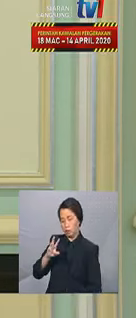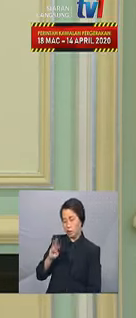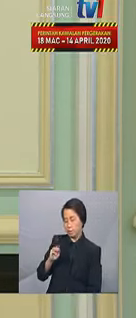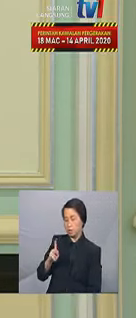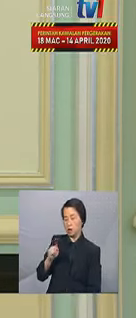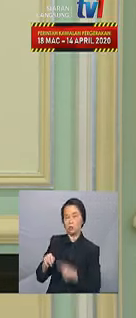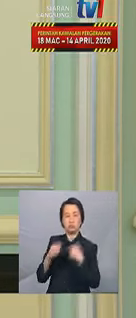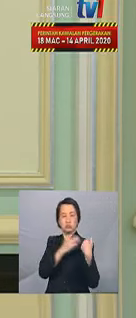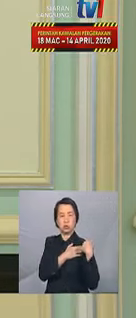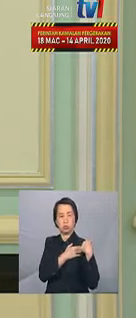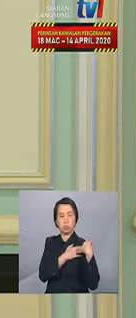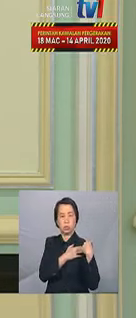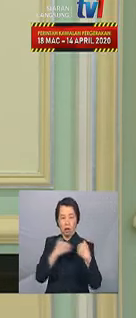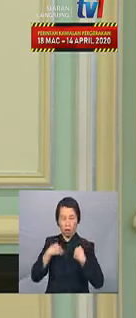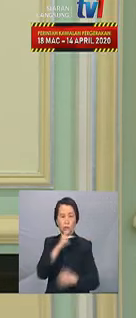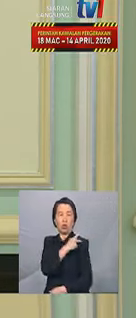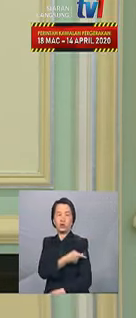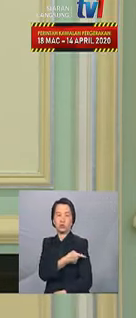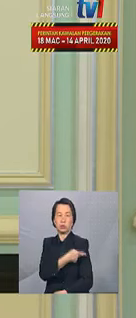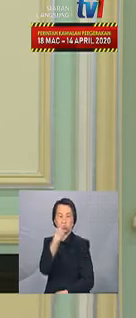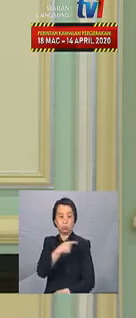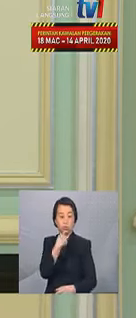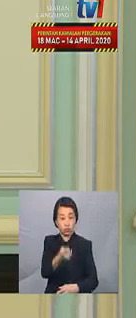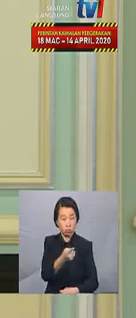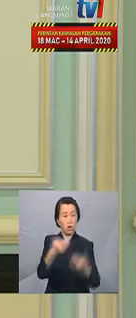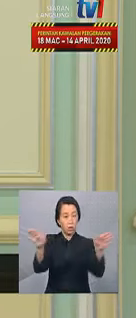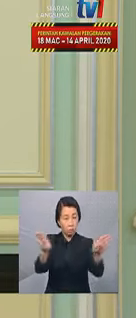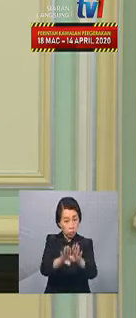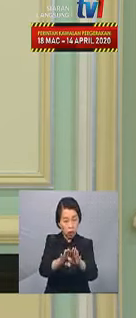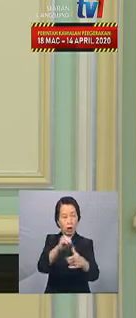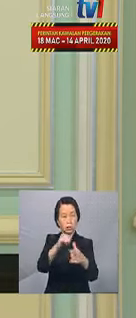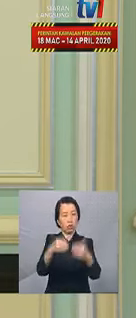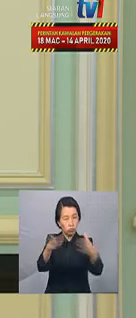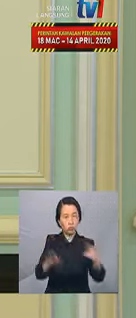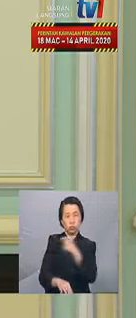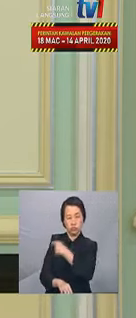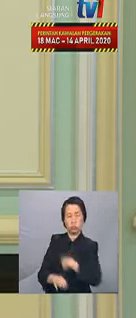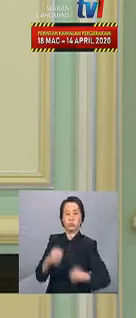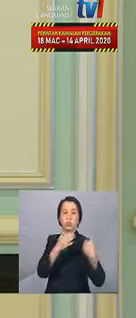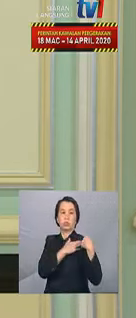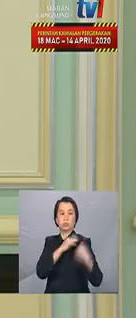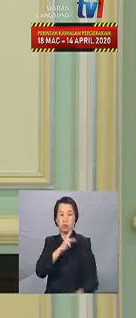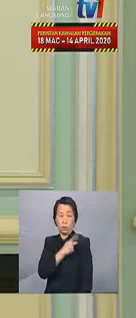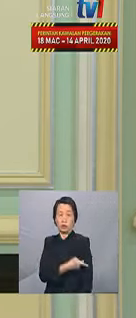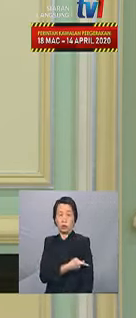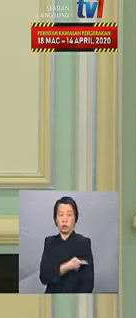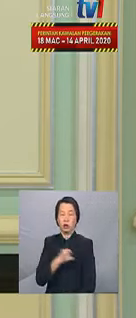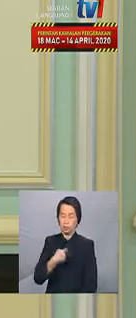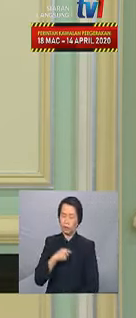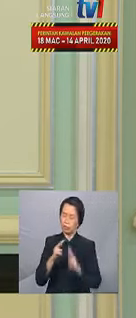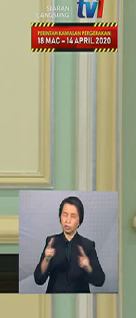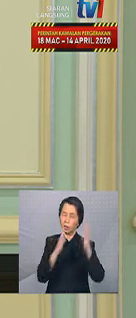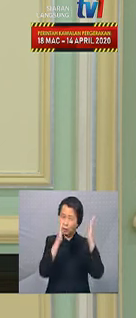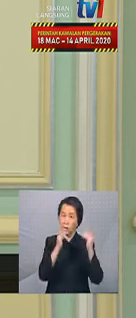sebagainya. Jadi saya amat berharap, beberapa kali saya dah sebutkan, saya amat berharap supaya semua